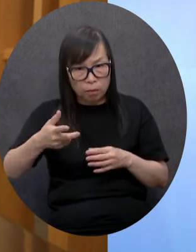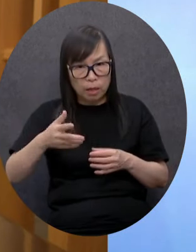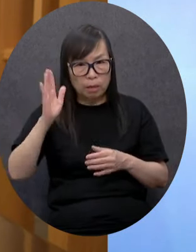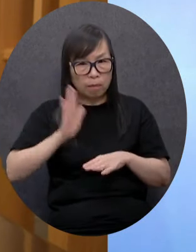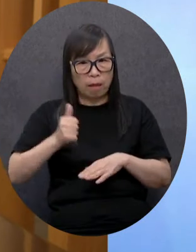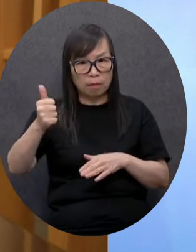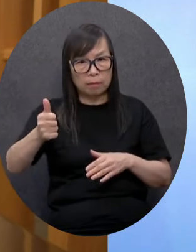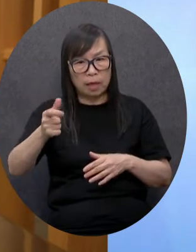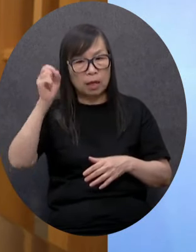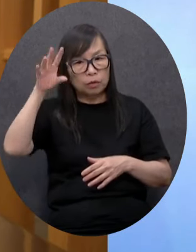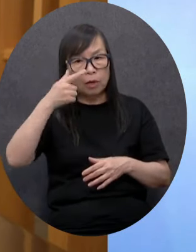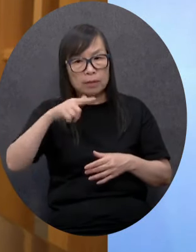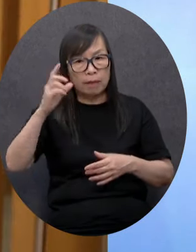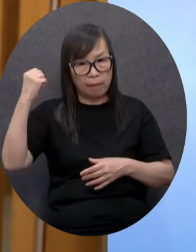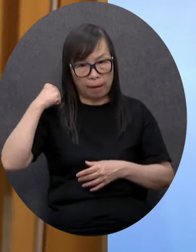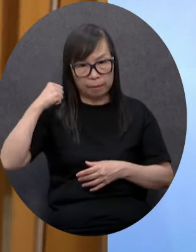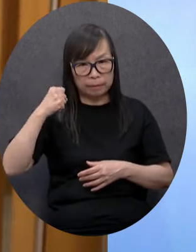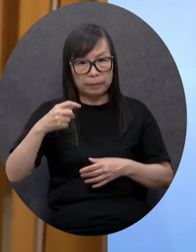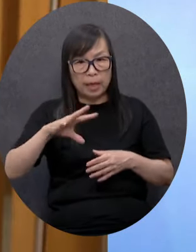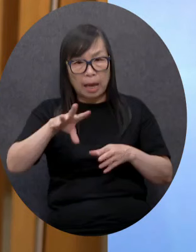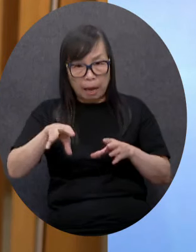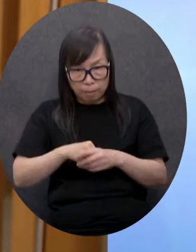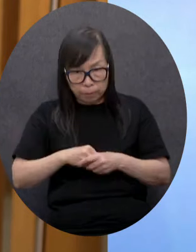技術和創新能力，合作